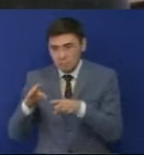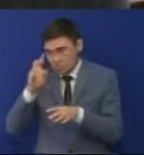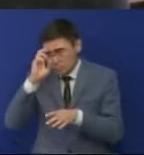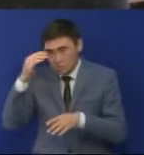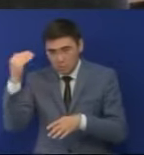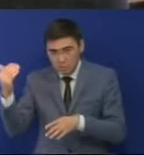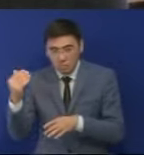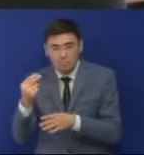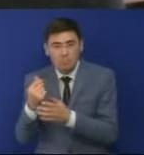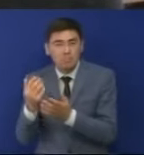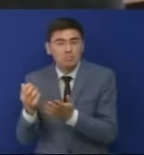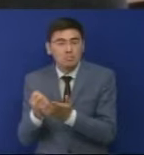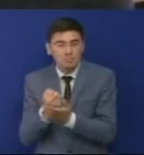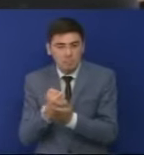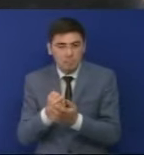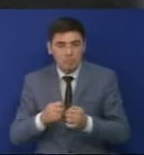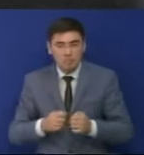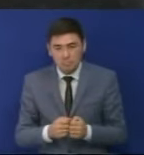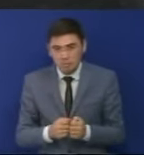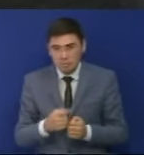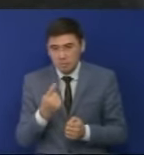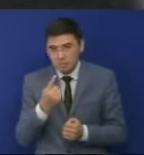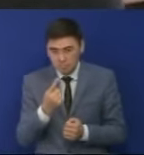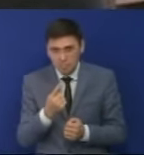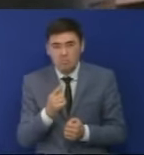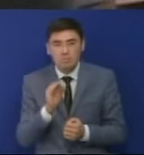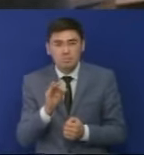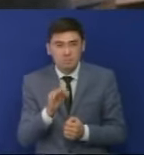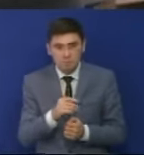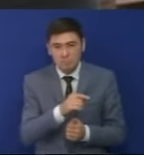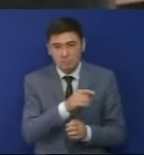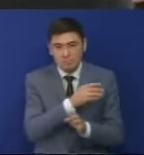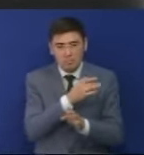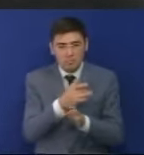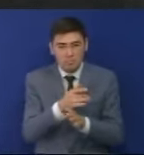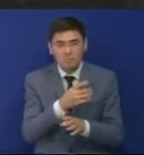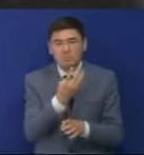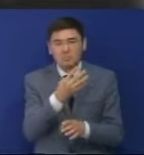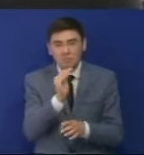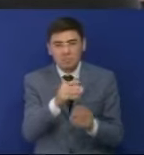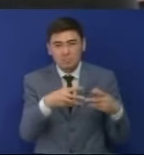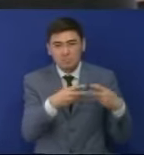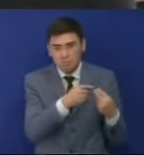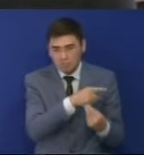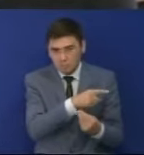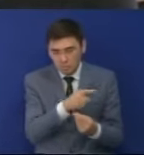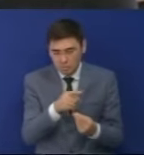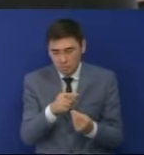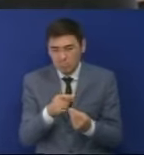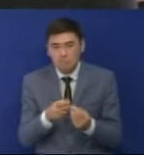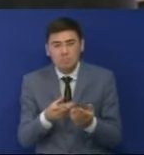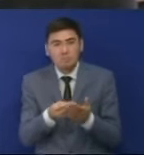және ұлттық қордан бөлінді. 1 қазанға өтініш білдірген 4 мыңнан астам отбасына жәрдемақы тағайындалды.